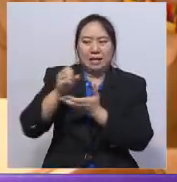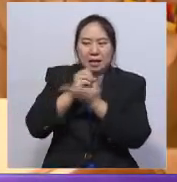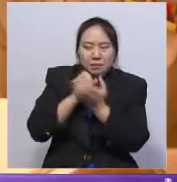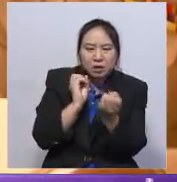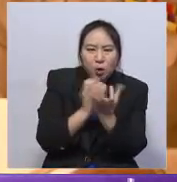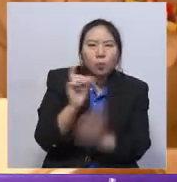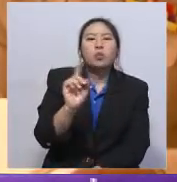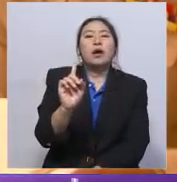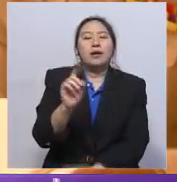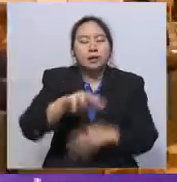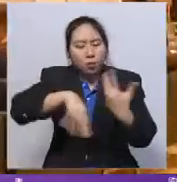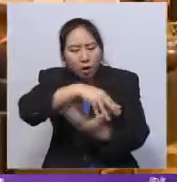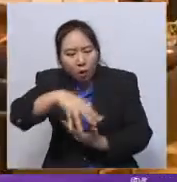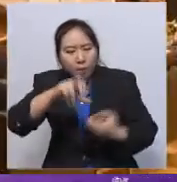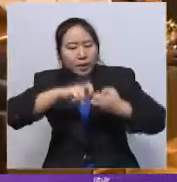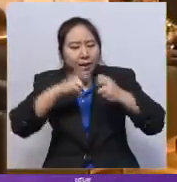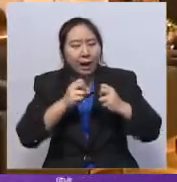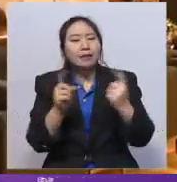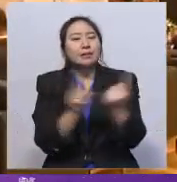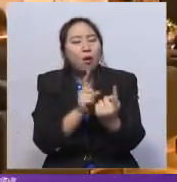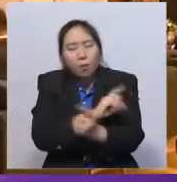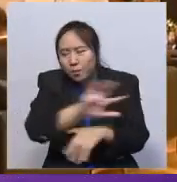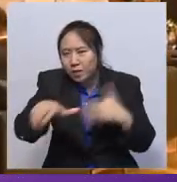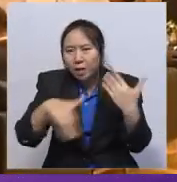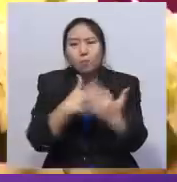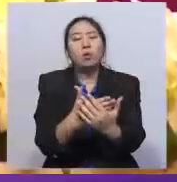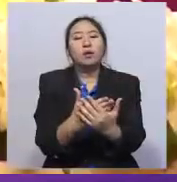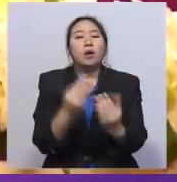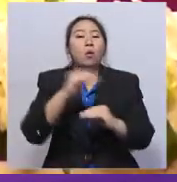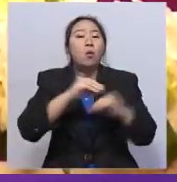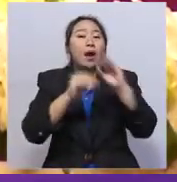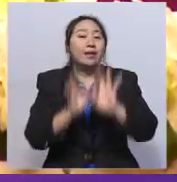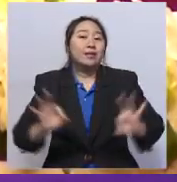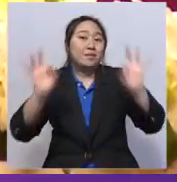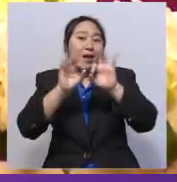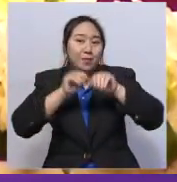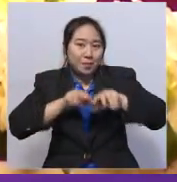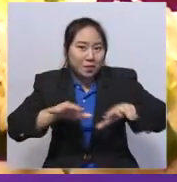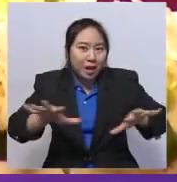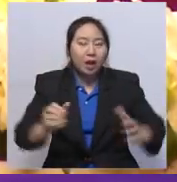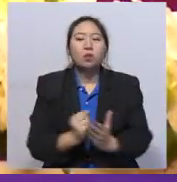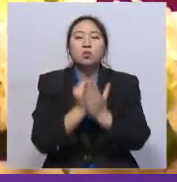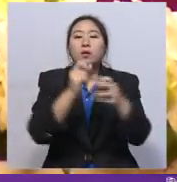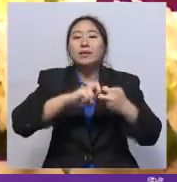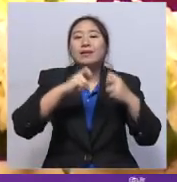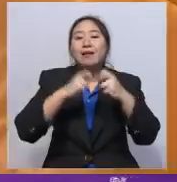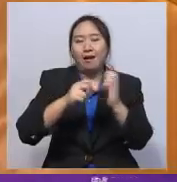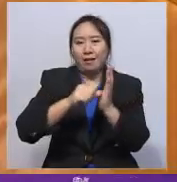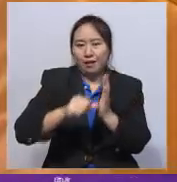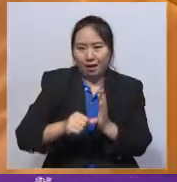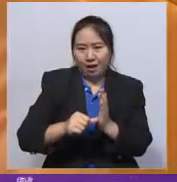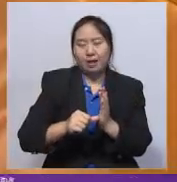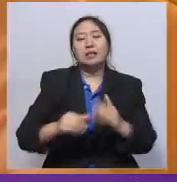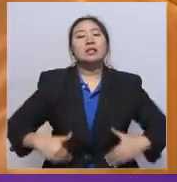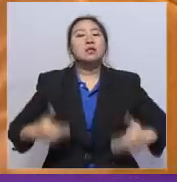แวดล้อมและปัญหาสังคมทุกระดับพร้อมเผยแพร่โครงการสำคัญที่จะช่วยแก้ไขปัญหาพัฒนา